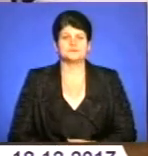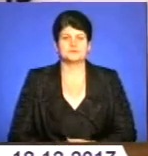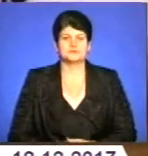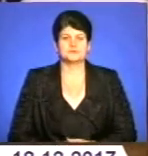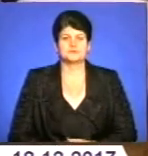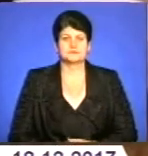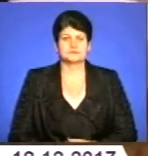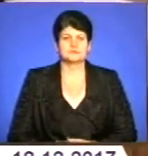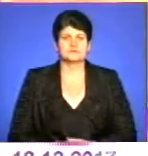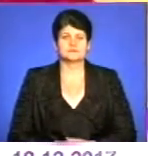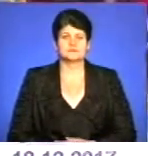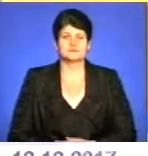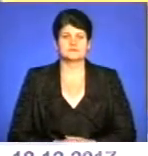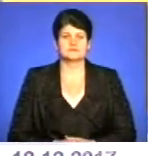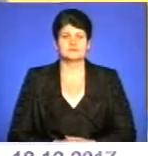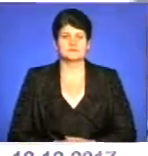Бодак, Вісті ТТБ.